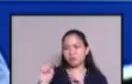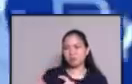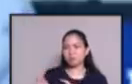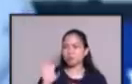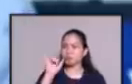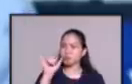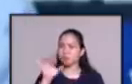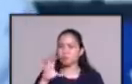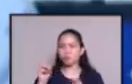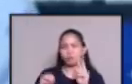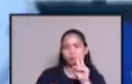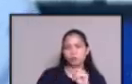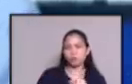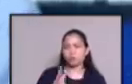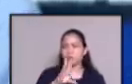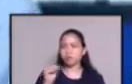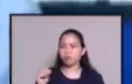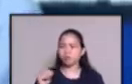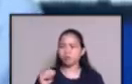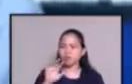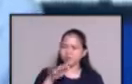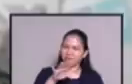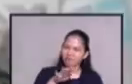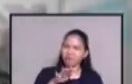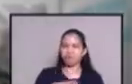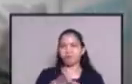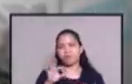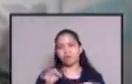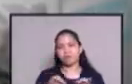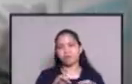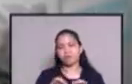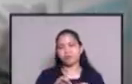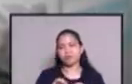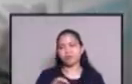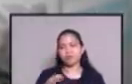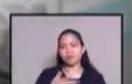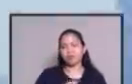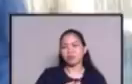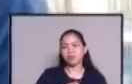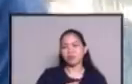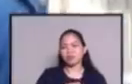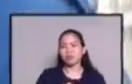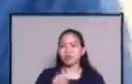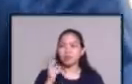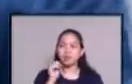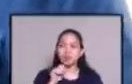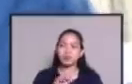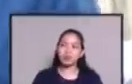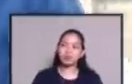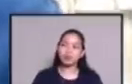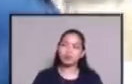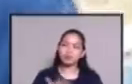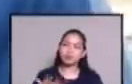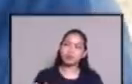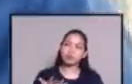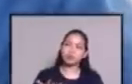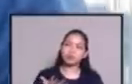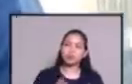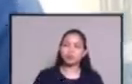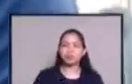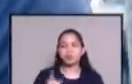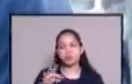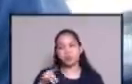o hindi. Naging komplikado at kilometric pang paliwanag, takot lang nila kay Inday. Pero may mga nagsasabi na nagiging practical lang daw